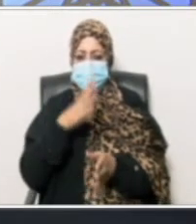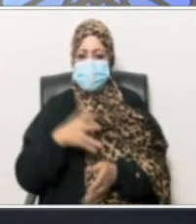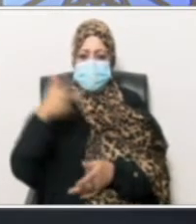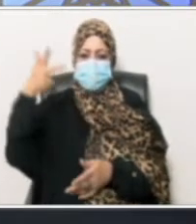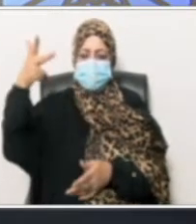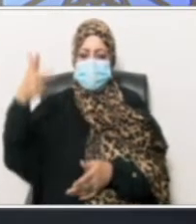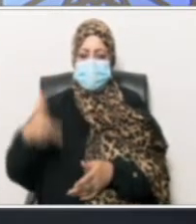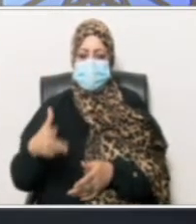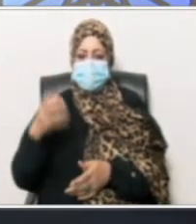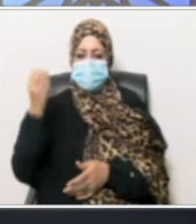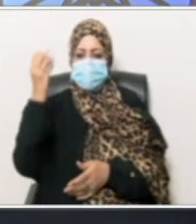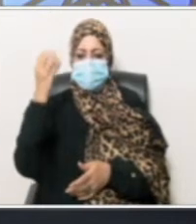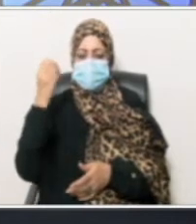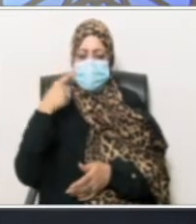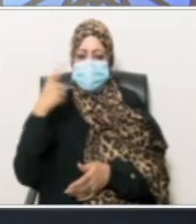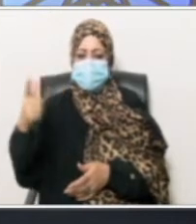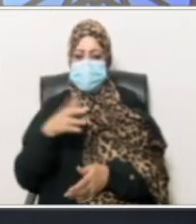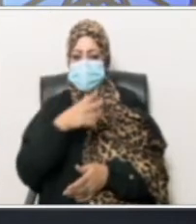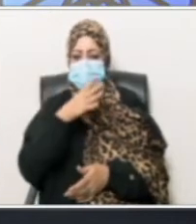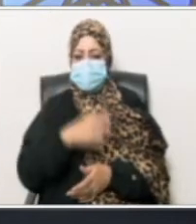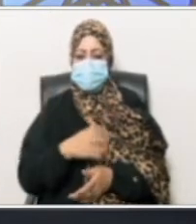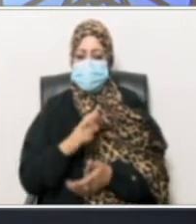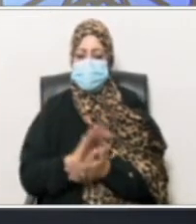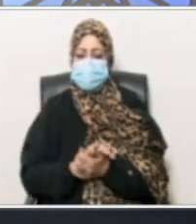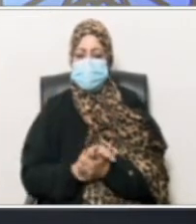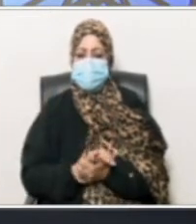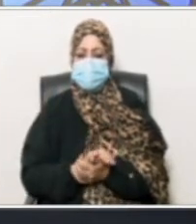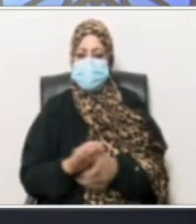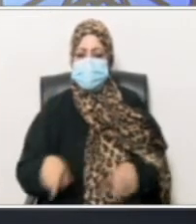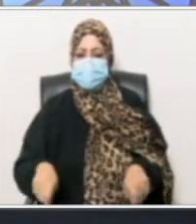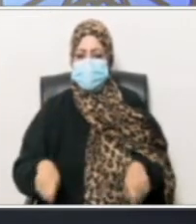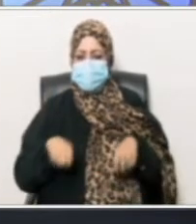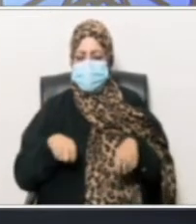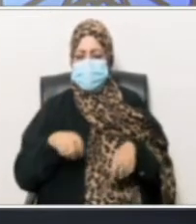نعم. المشايخ هذول من المداخله ومن الصوفيه.